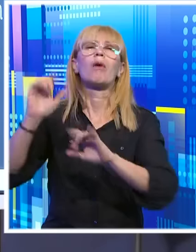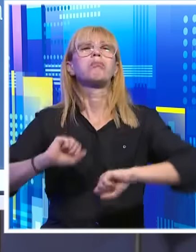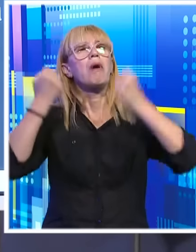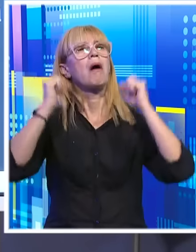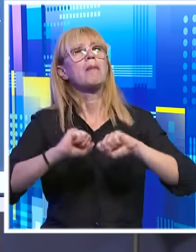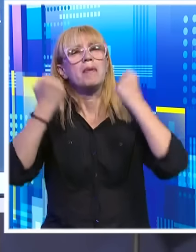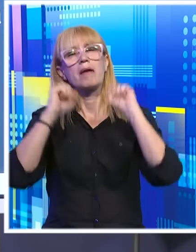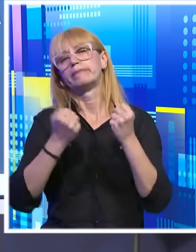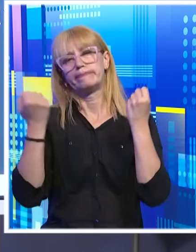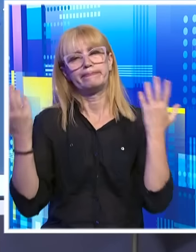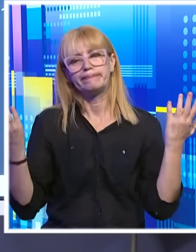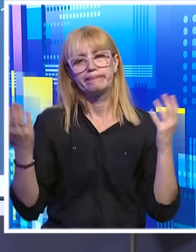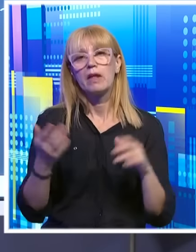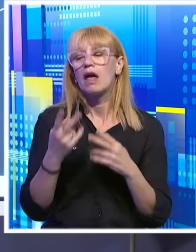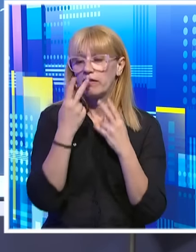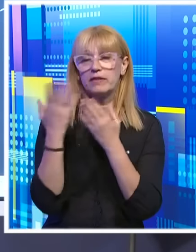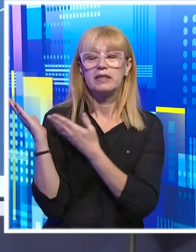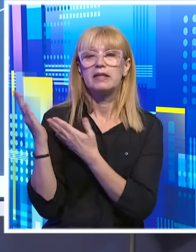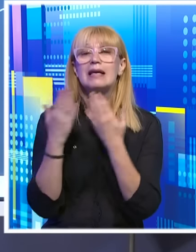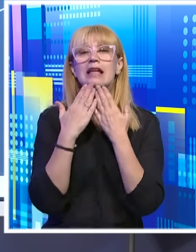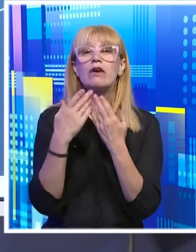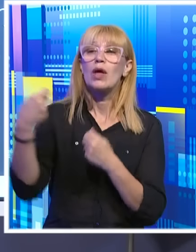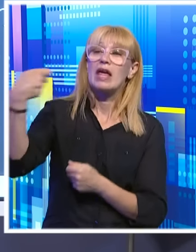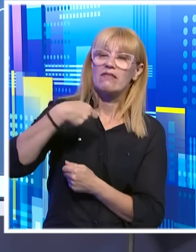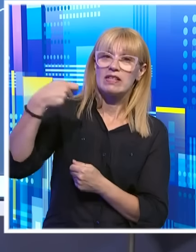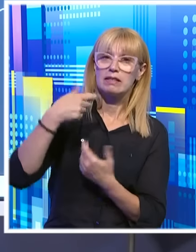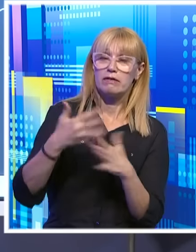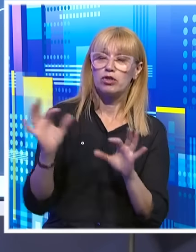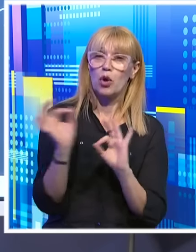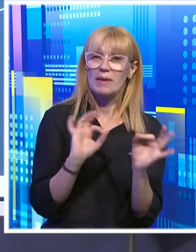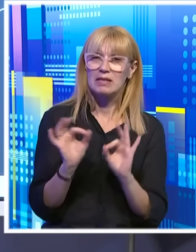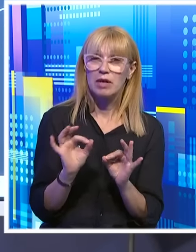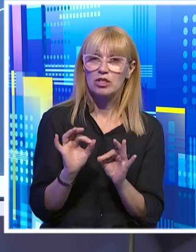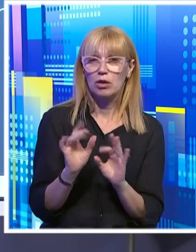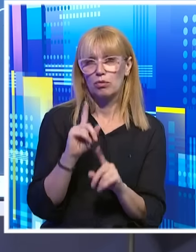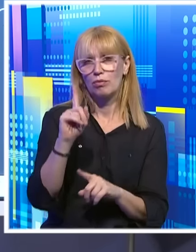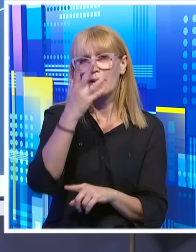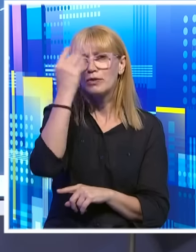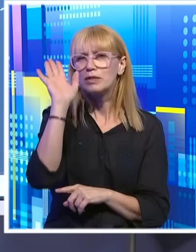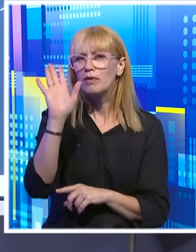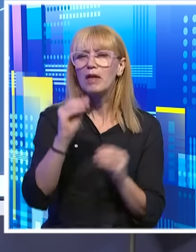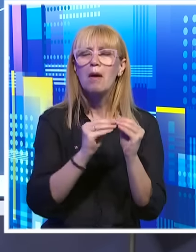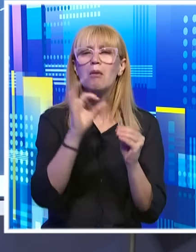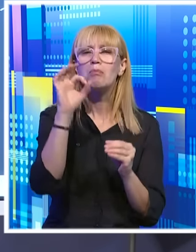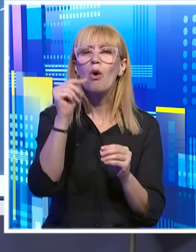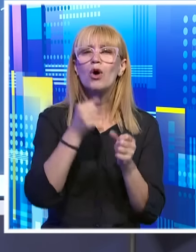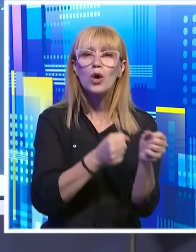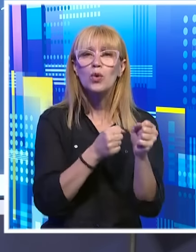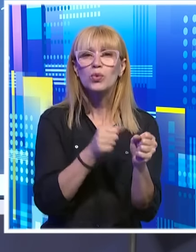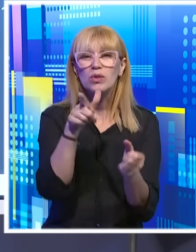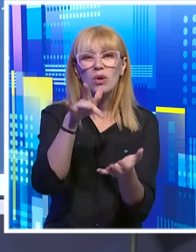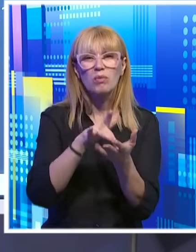poštovani građani, zahvaljujući investiciji koju smo obezbedili, jer ne zaboravite, naš borski rudnik je bio mesto